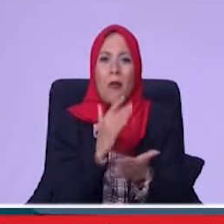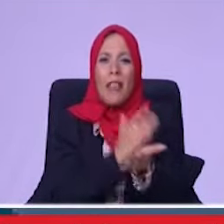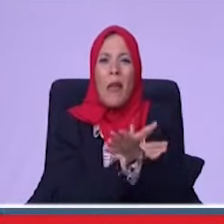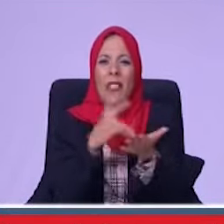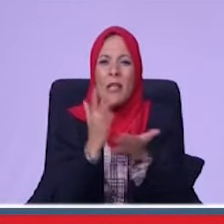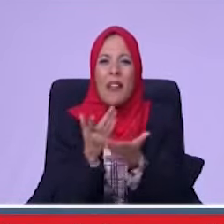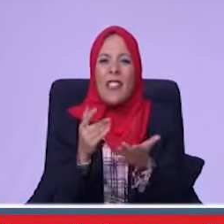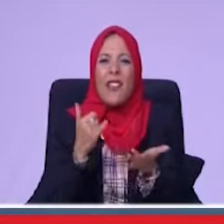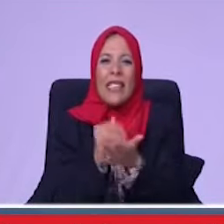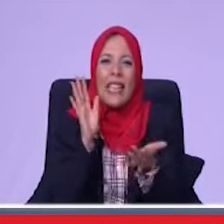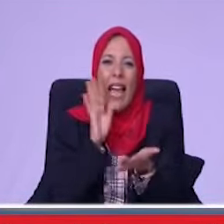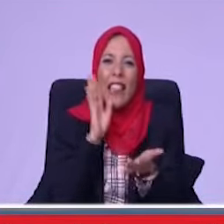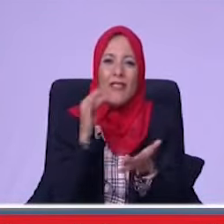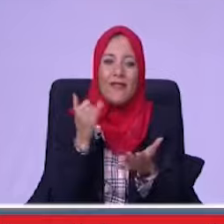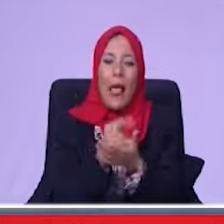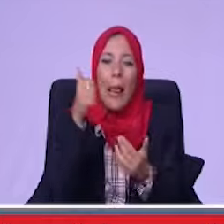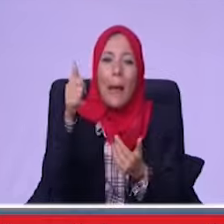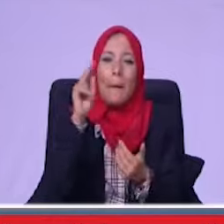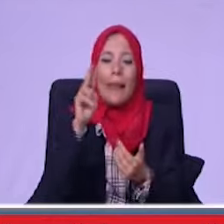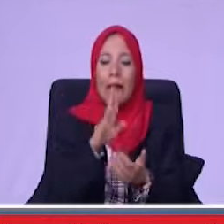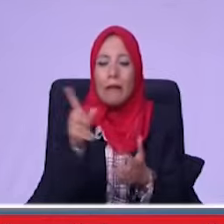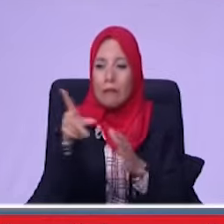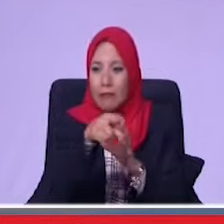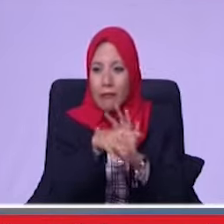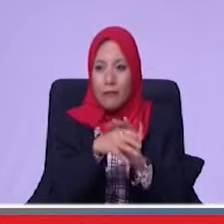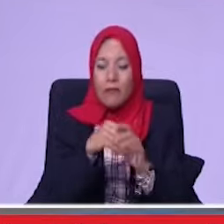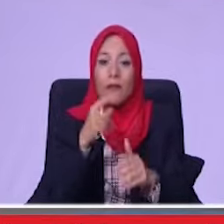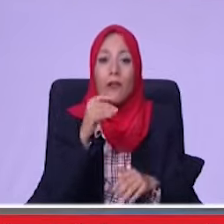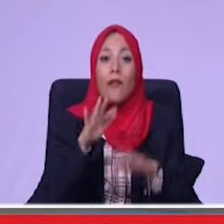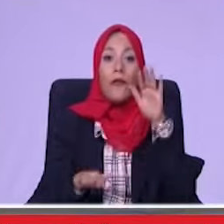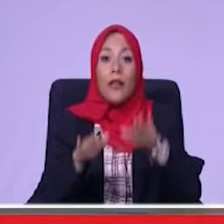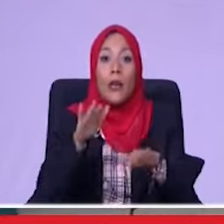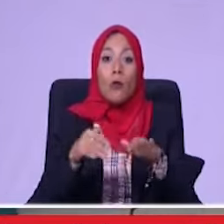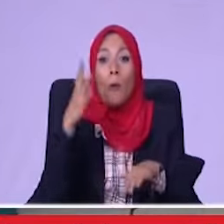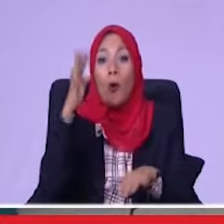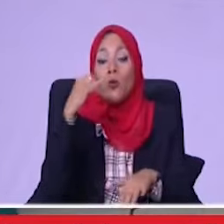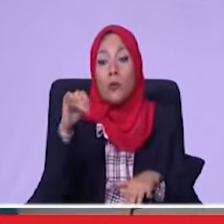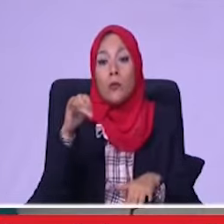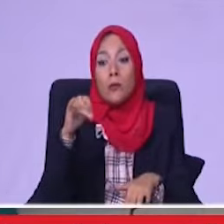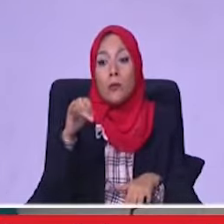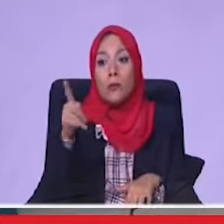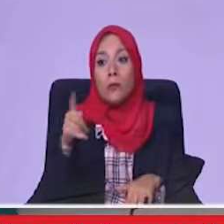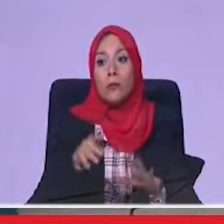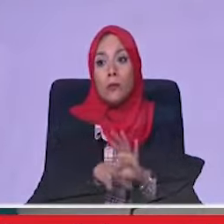مدرسية بمنطقة عزبة الهجانة والكيلو 4.5.